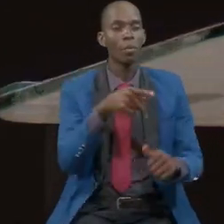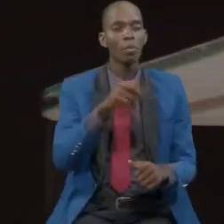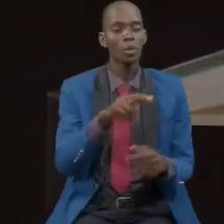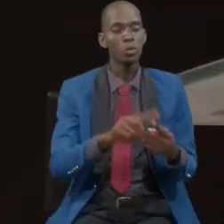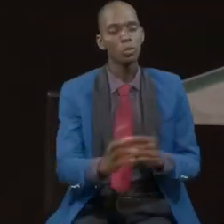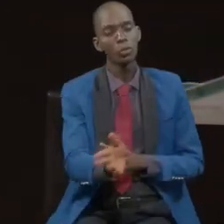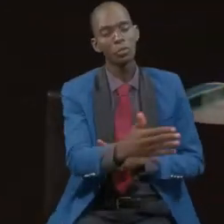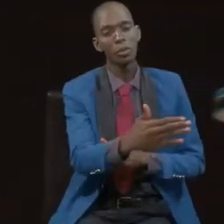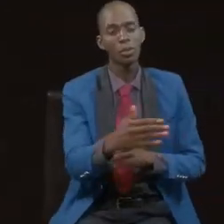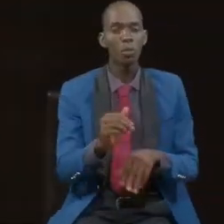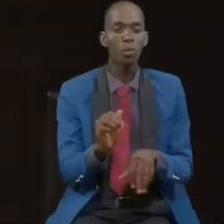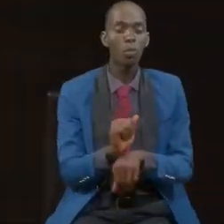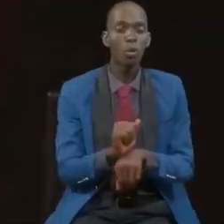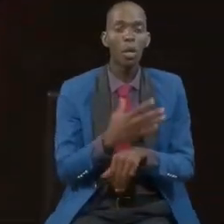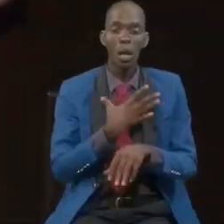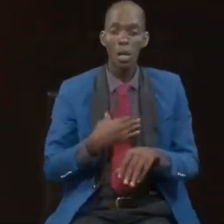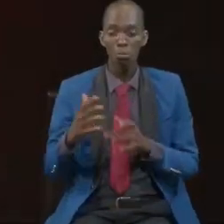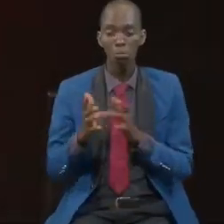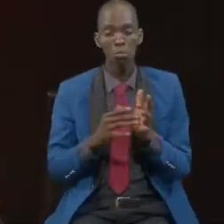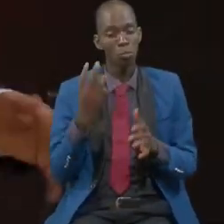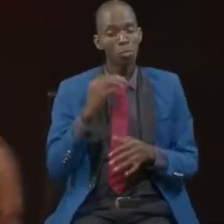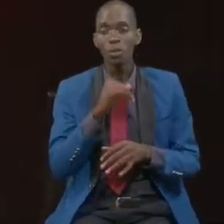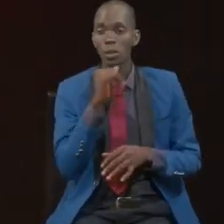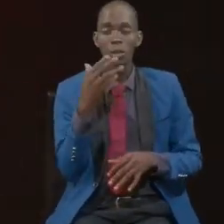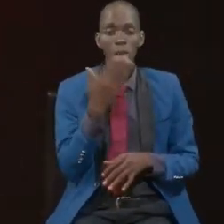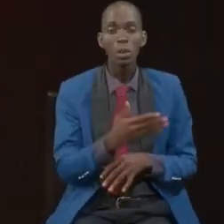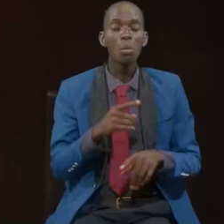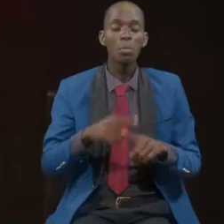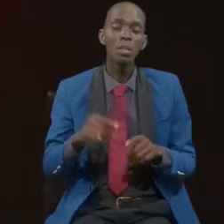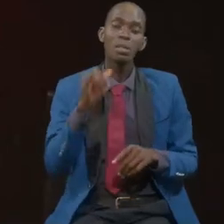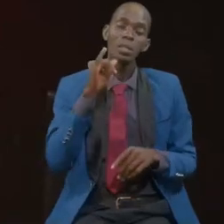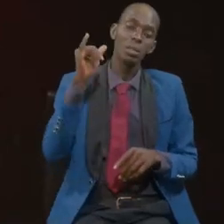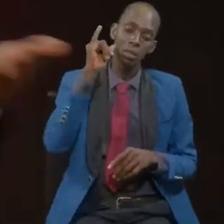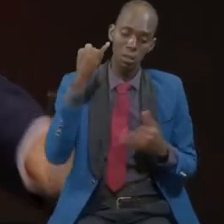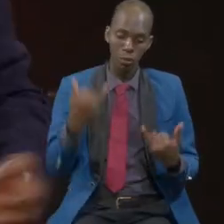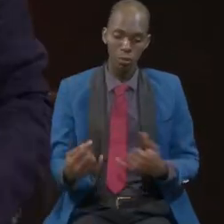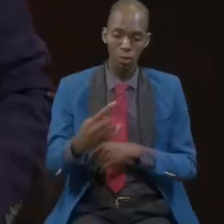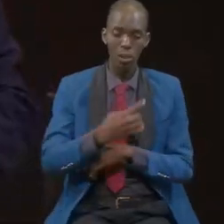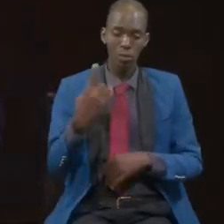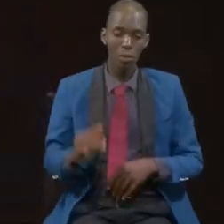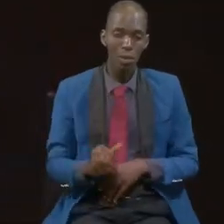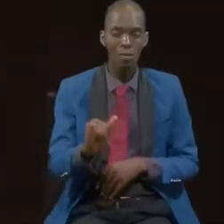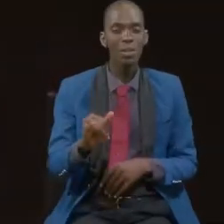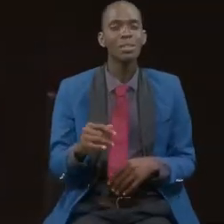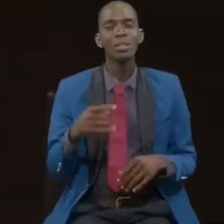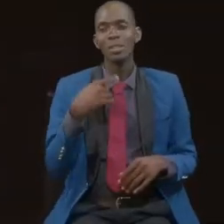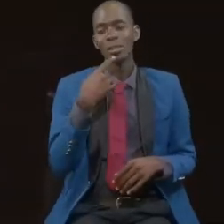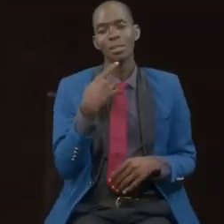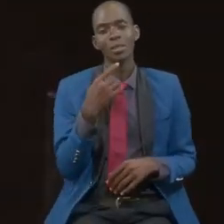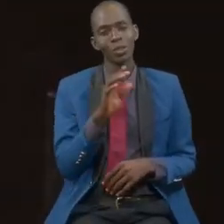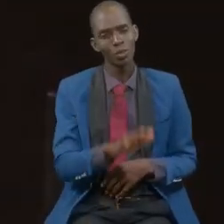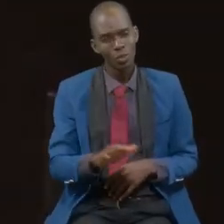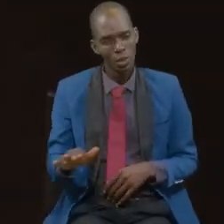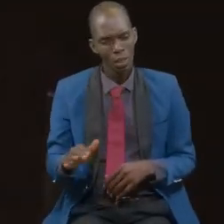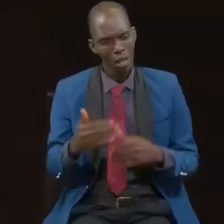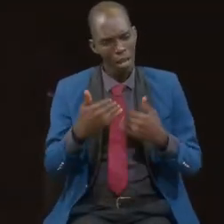pêche. Il est allé là-bas. Et le même hier, aujourd'hui, et demain, et pour toujours, il a dit,